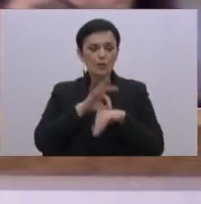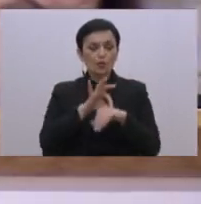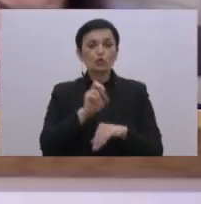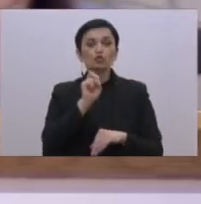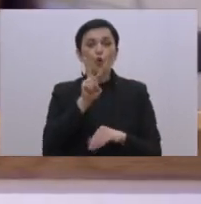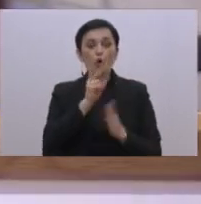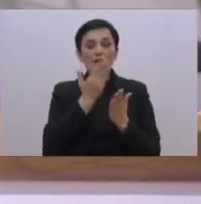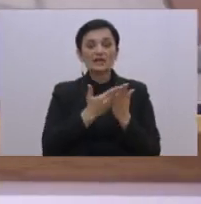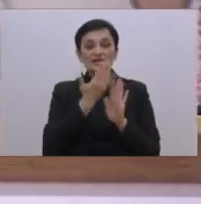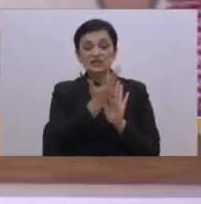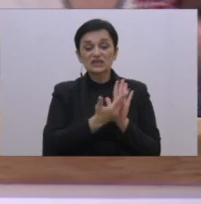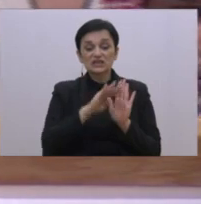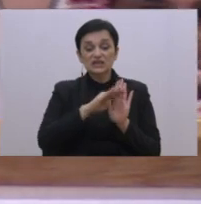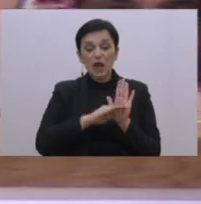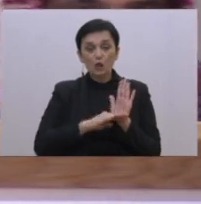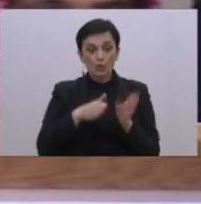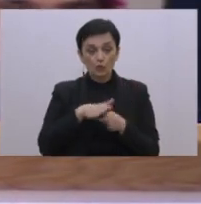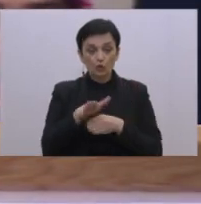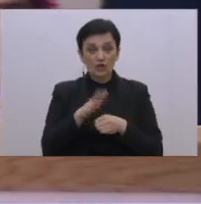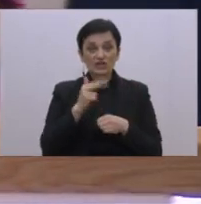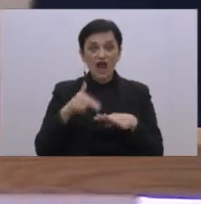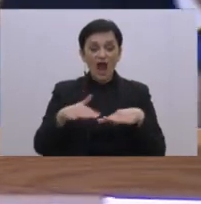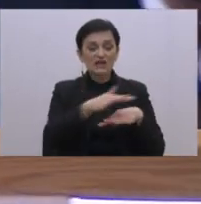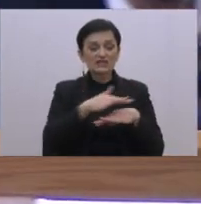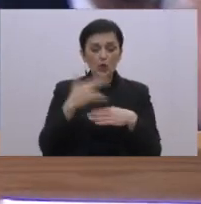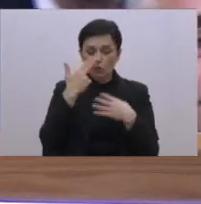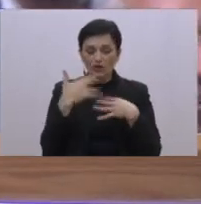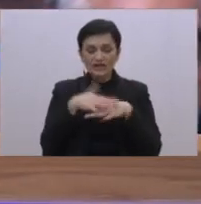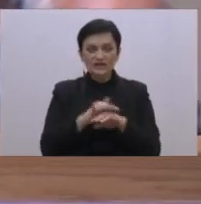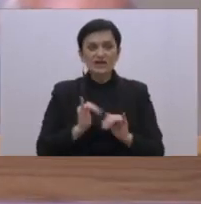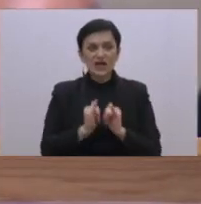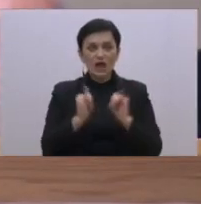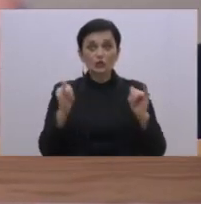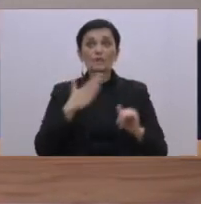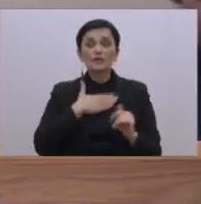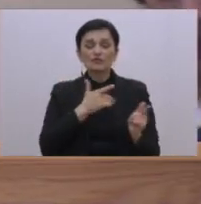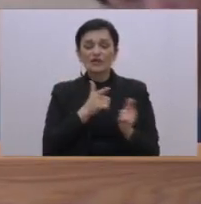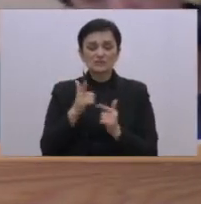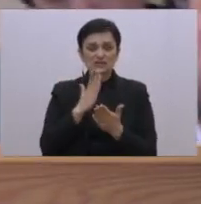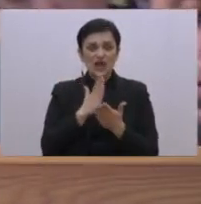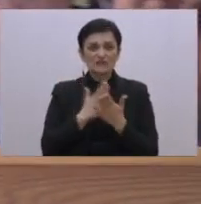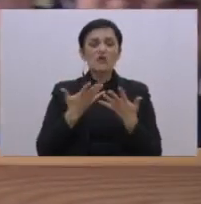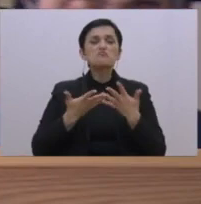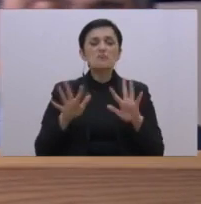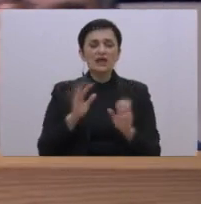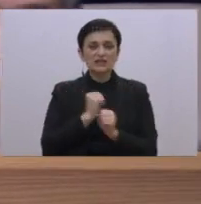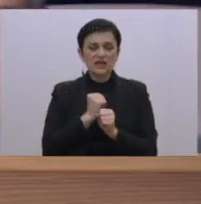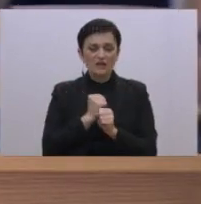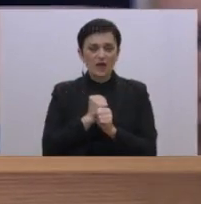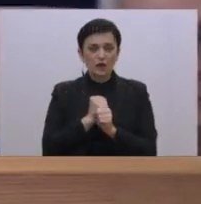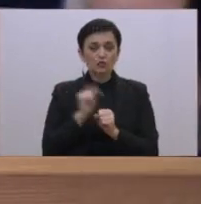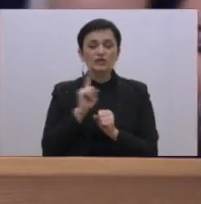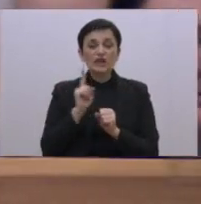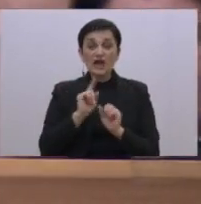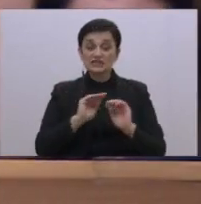12 რეკომენდაციის შესასრულებლად და სექტორული ინტეგრაციის გასაღმავებლად. ჩვენ მზად ვართ უფრო მეტი გავაკეთოთ, რაც